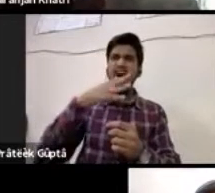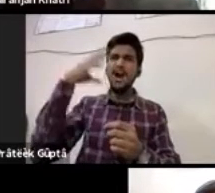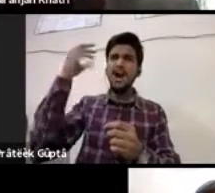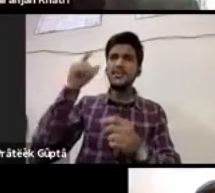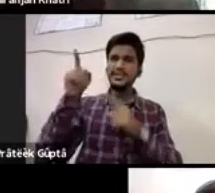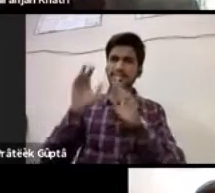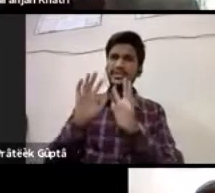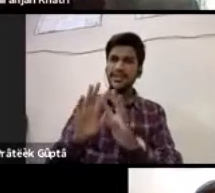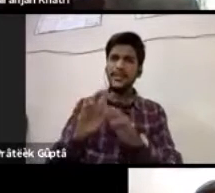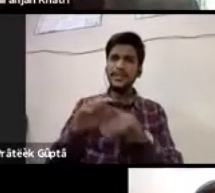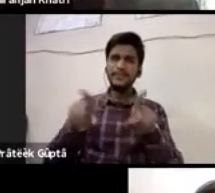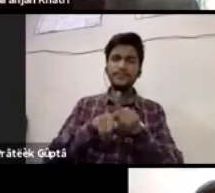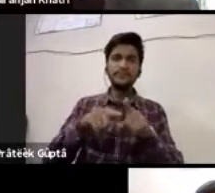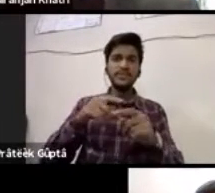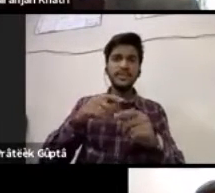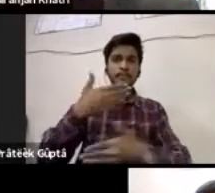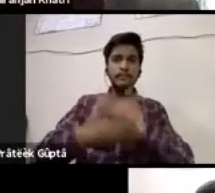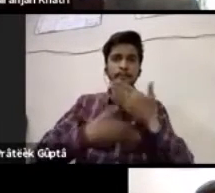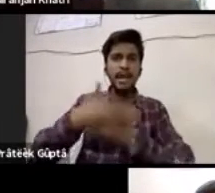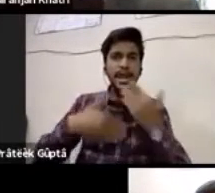मेरे को